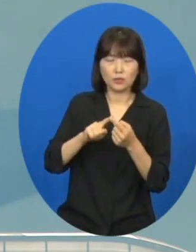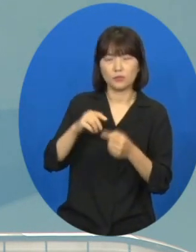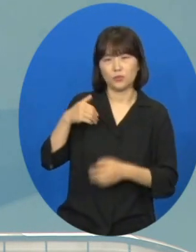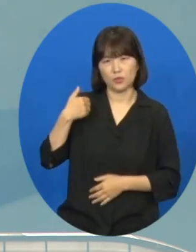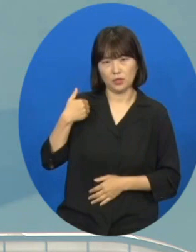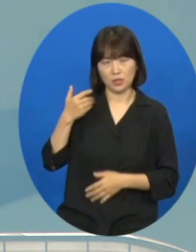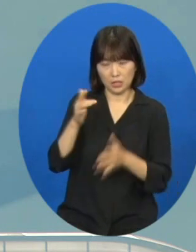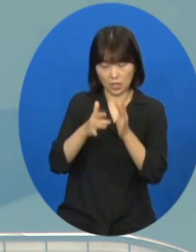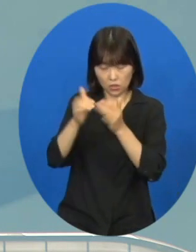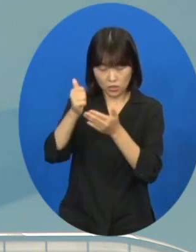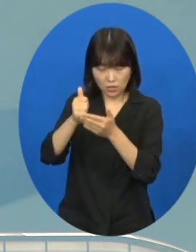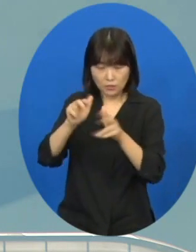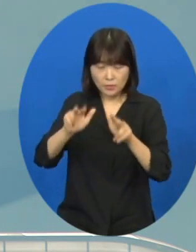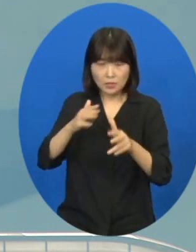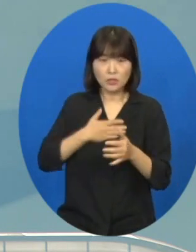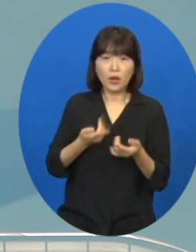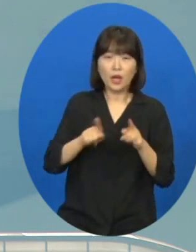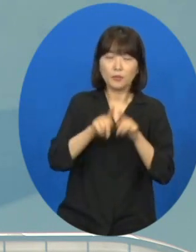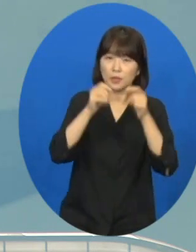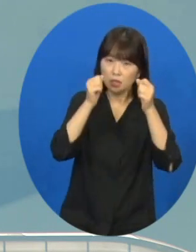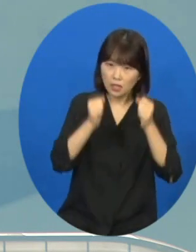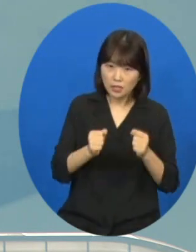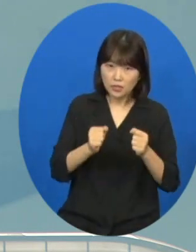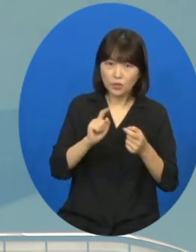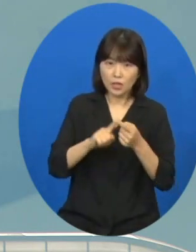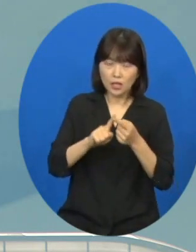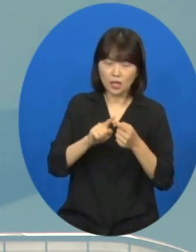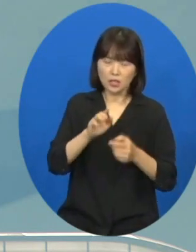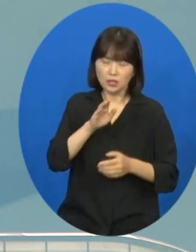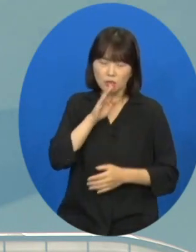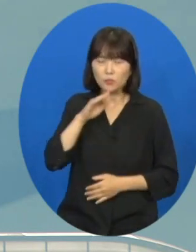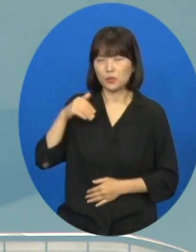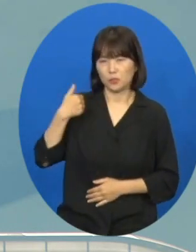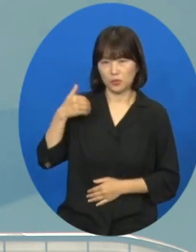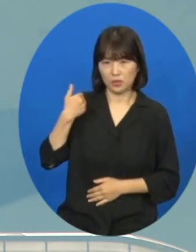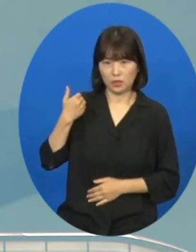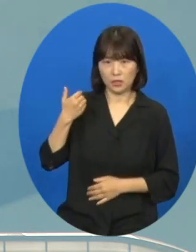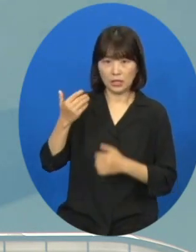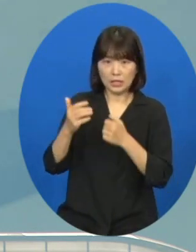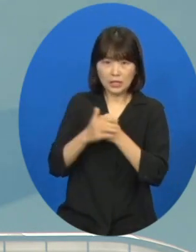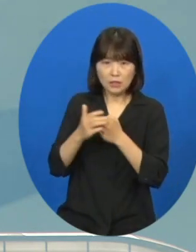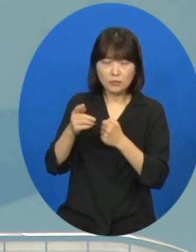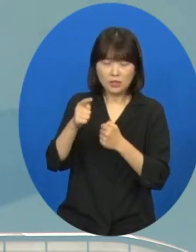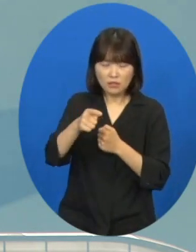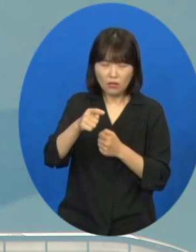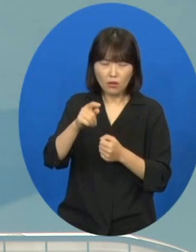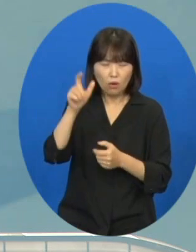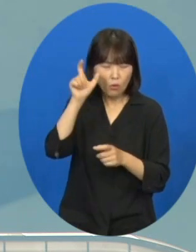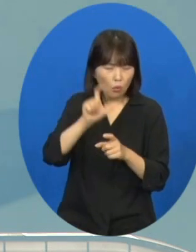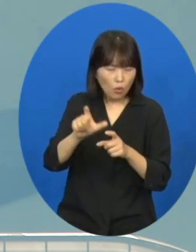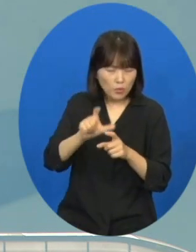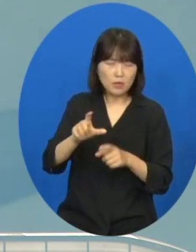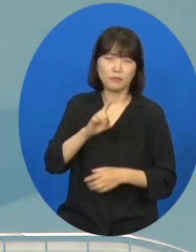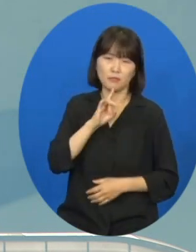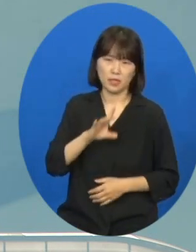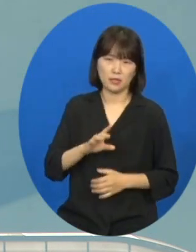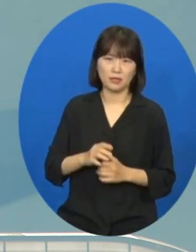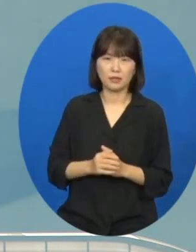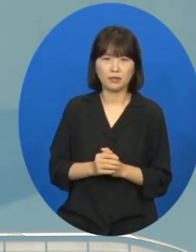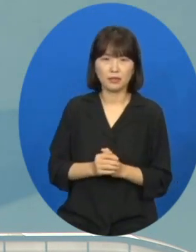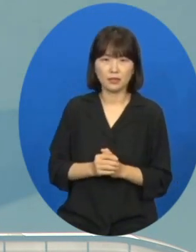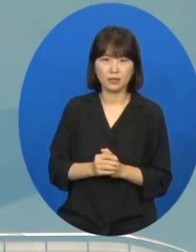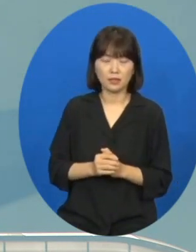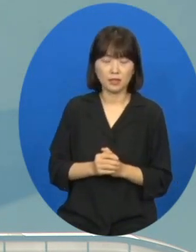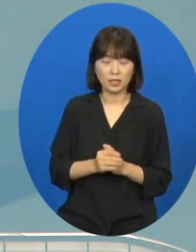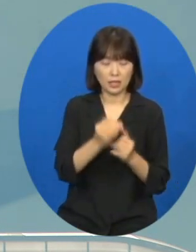예수님이 지금 자기와 함께 계신 것을 진짜 모르는 거예요. 그러니까 그런 쓸데없는 고민들 하는 거예요. 그래서